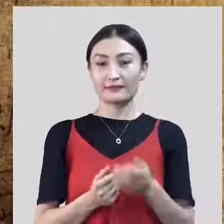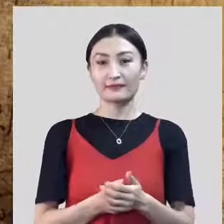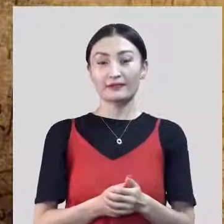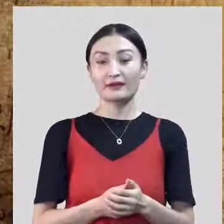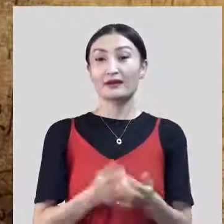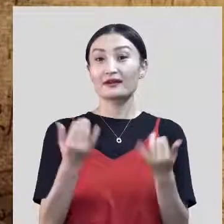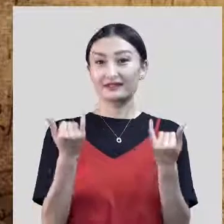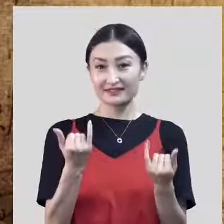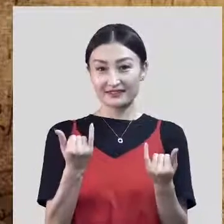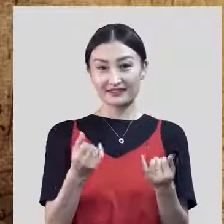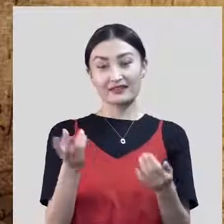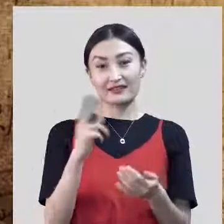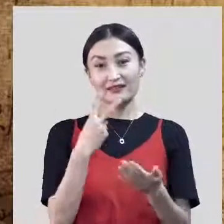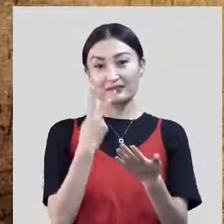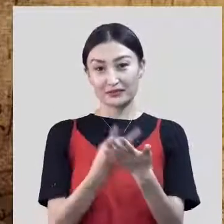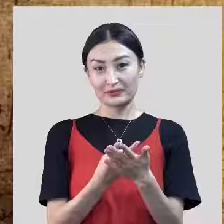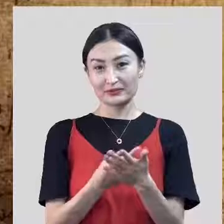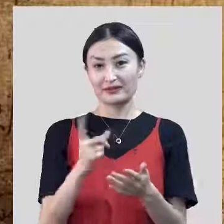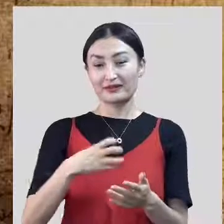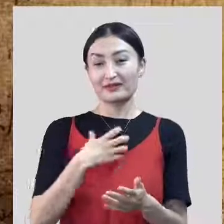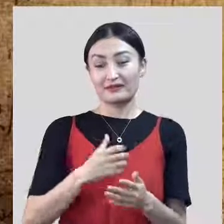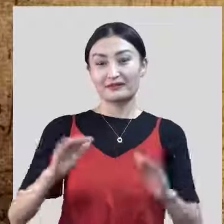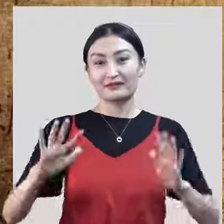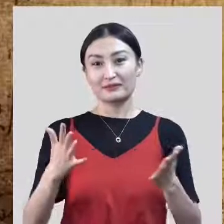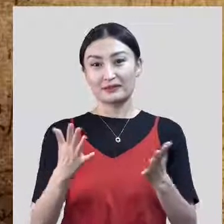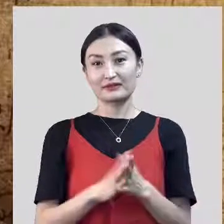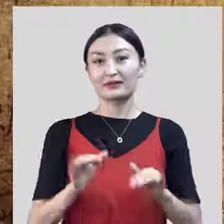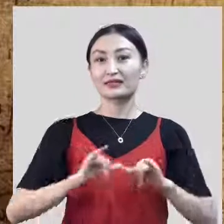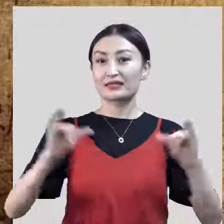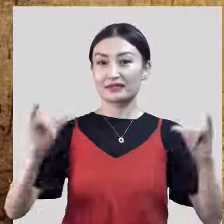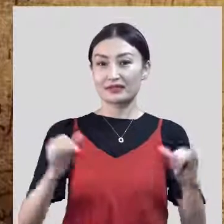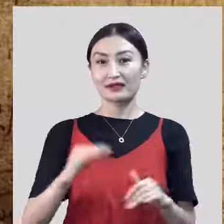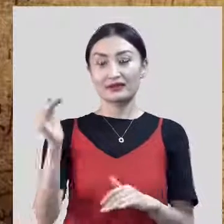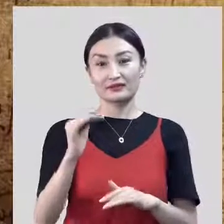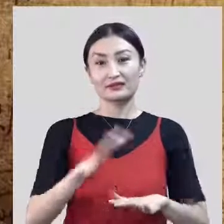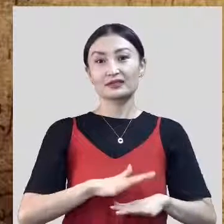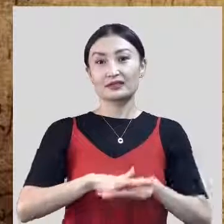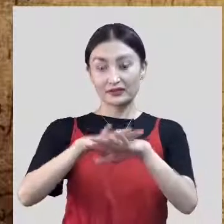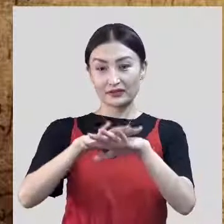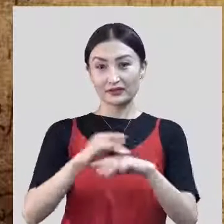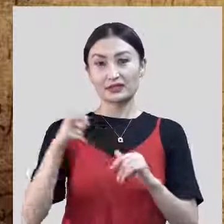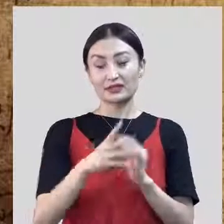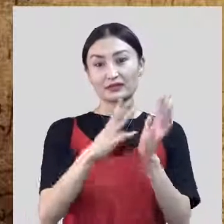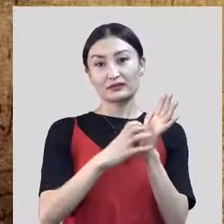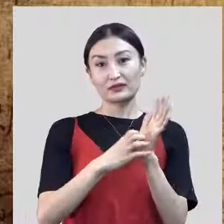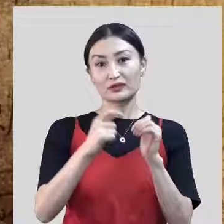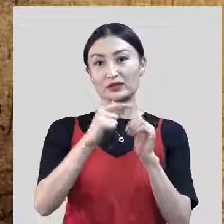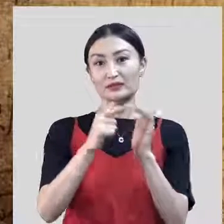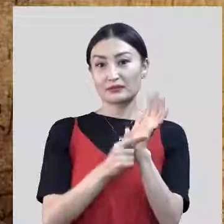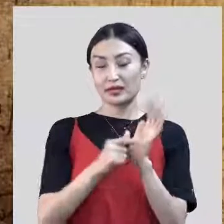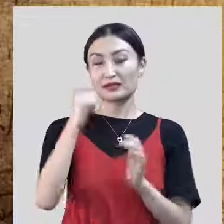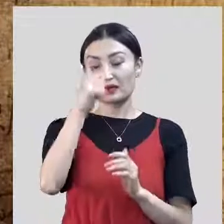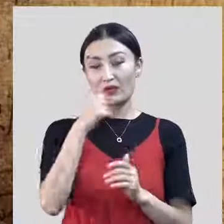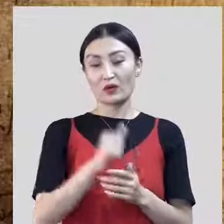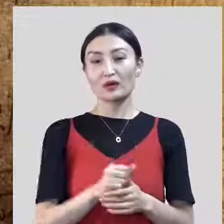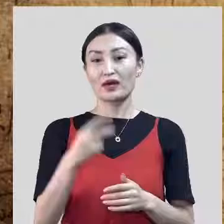сейчас давайте проследим за основными событиями развития февральской революции 1917